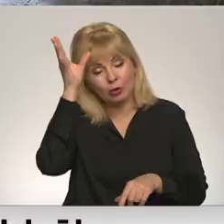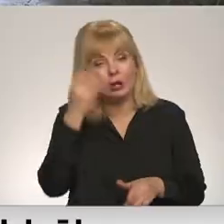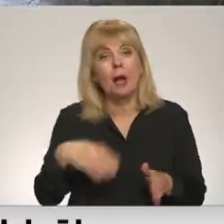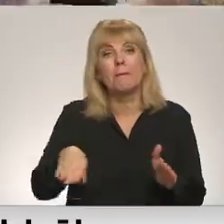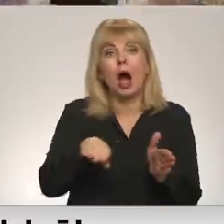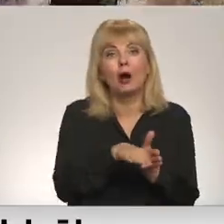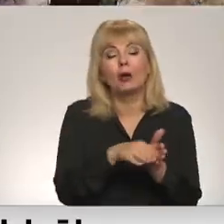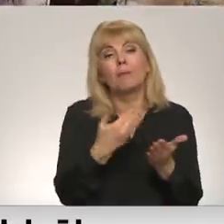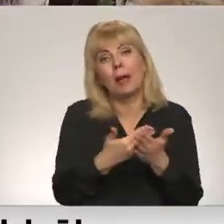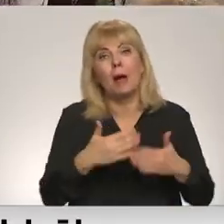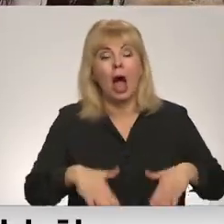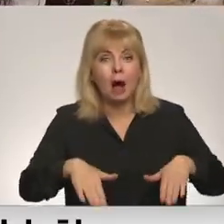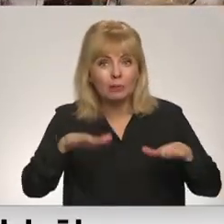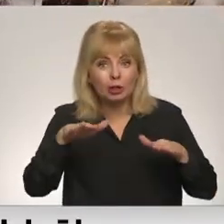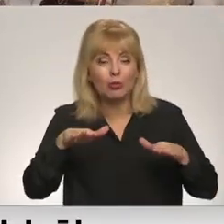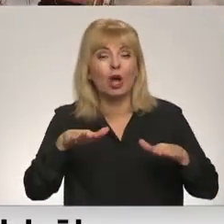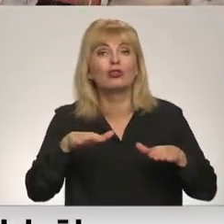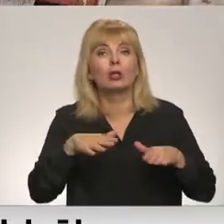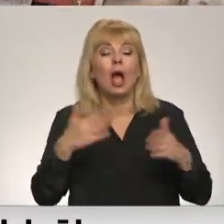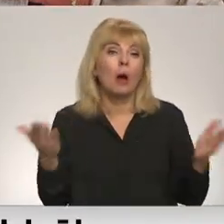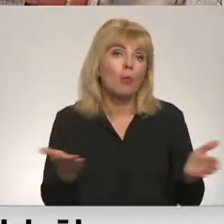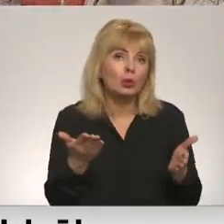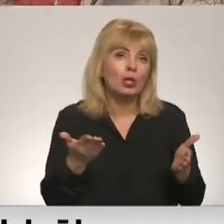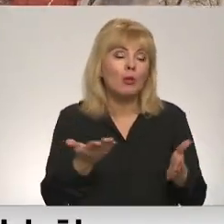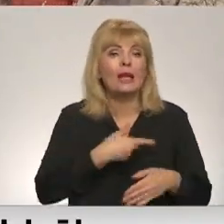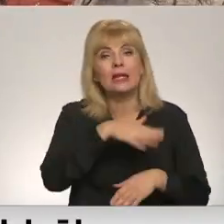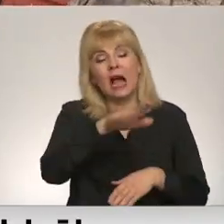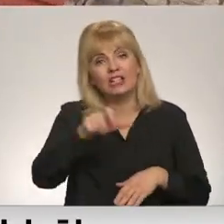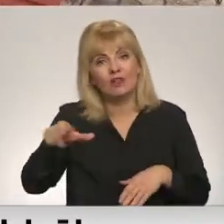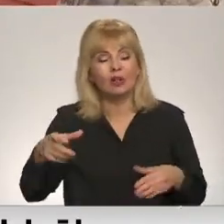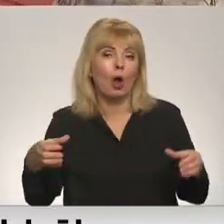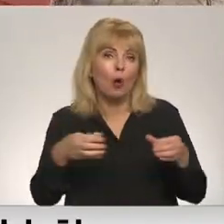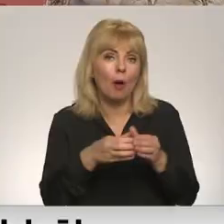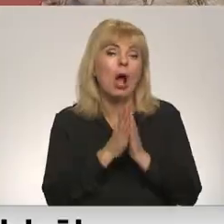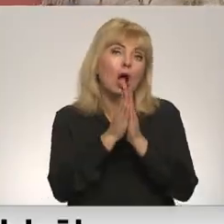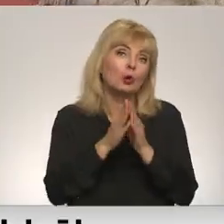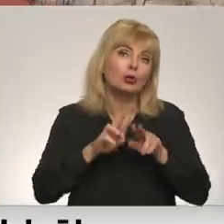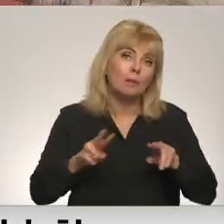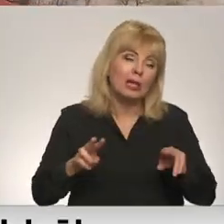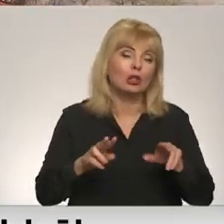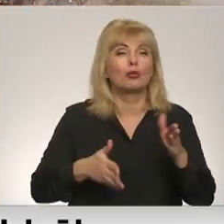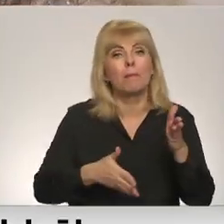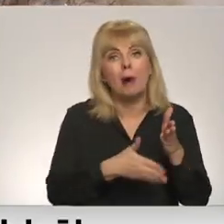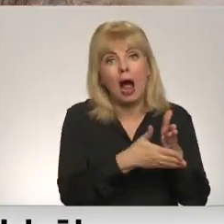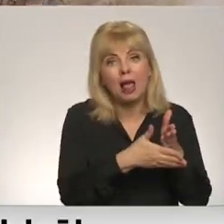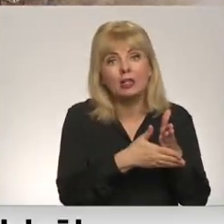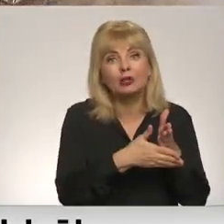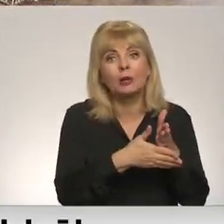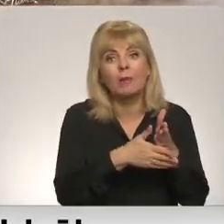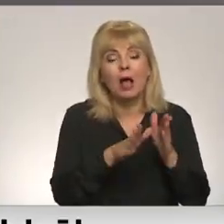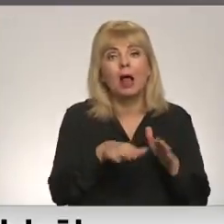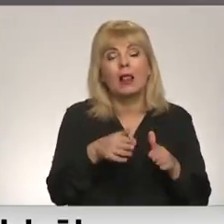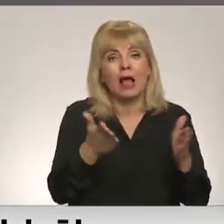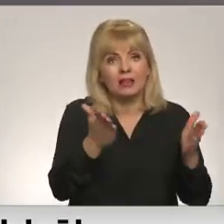pakļauta aplūšanai. Mudināsim vietējo kopienu, varbūt arī lūksim ministrijai palīdzību dambju